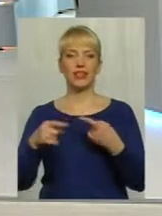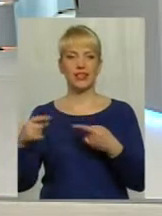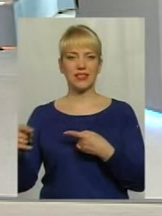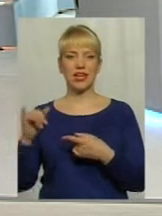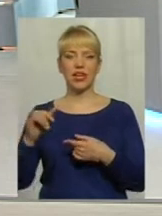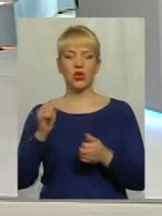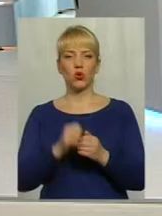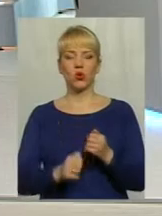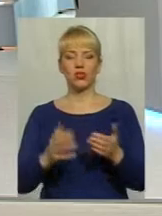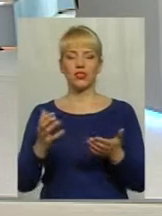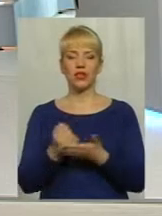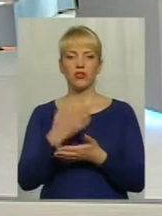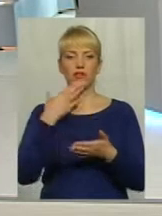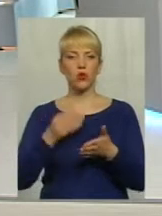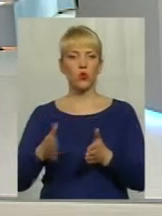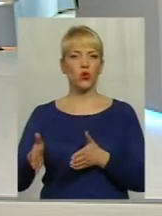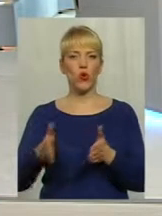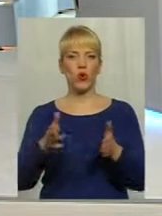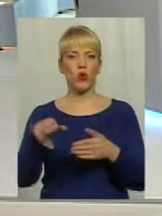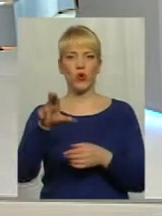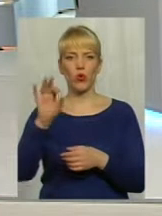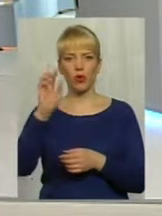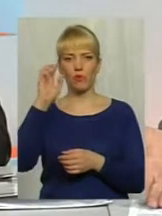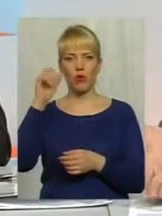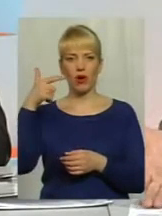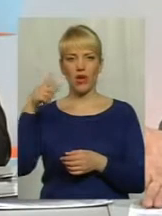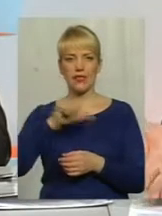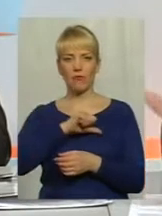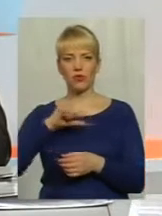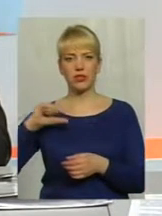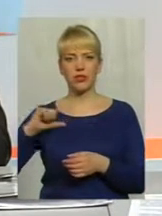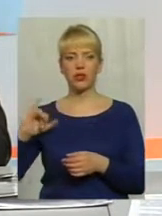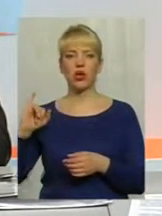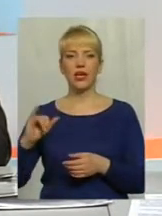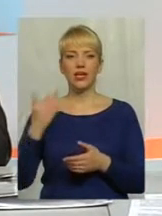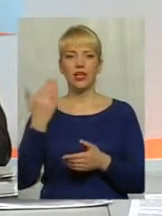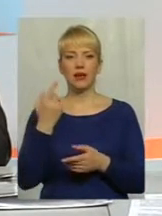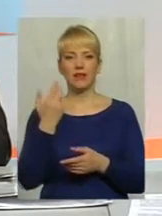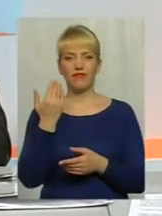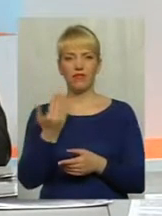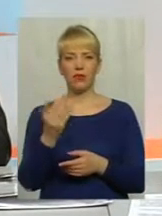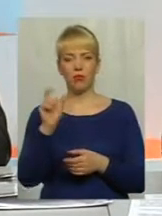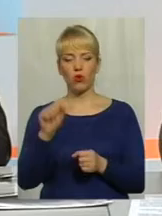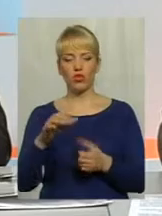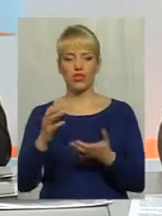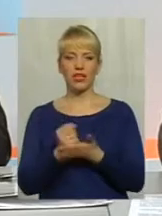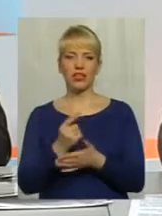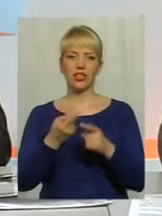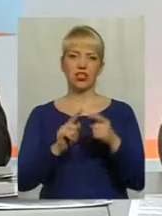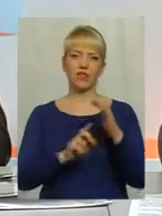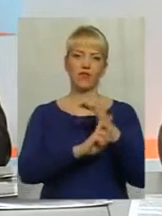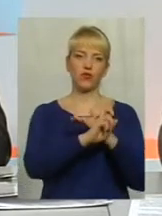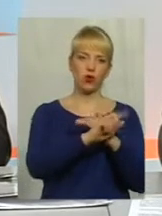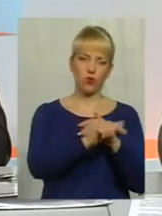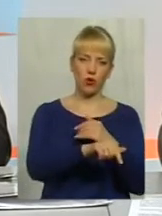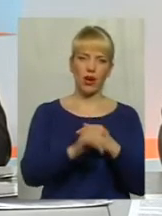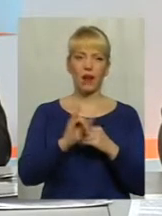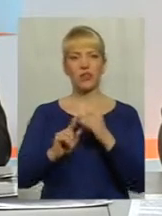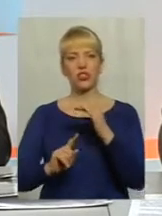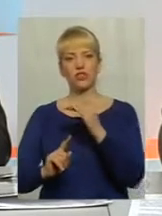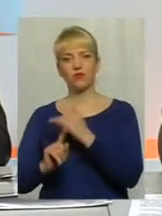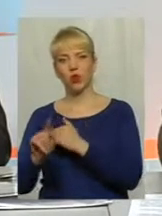знаходить свою дорогу до Бога самостійно. І він може знайти її чи в цьому храмі, чи в цьому храмі. Але головне,